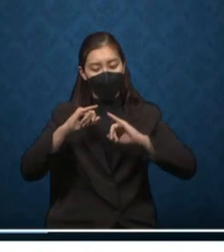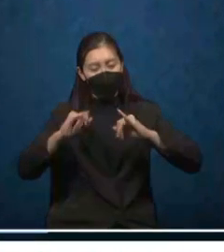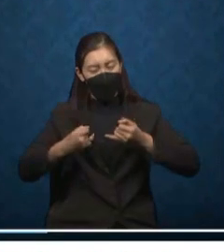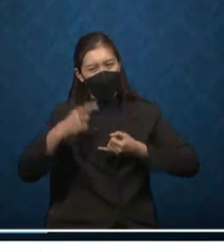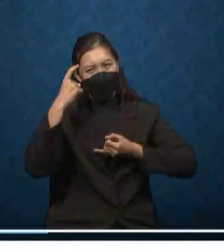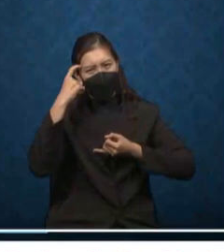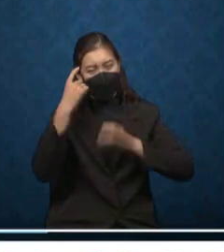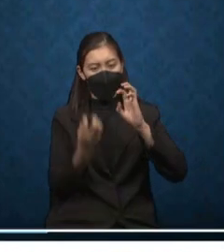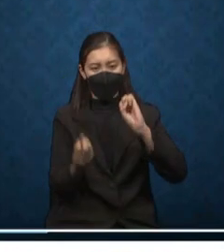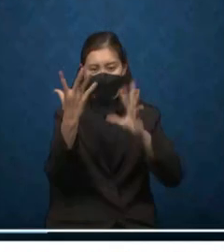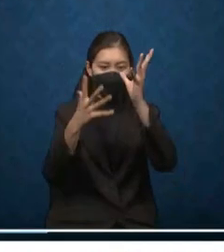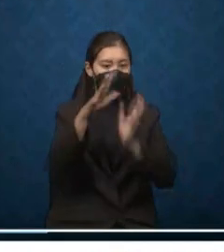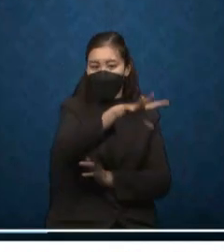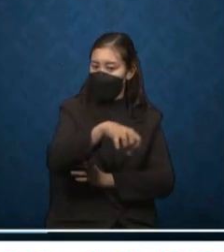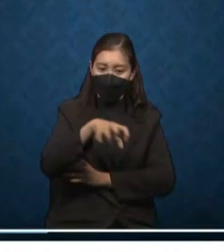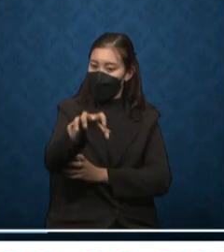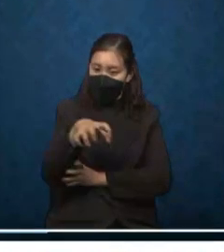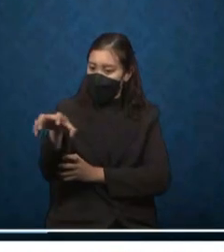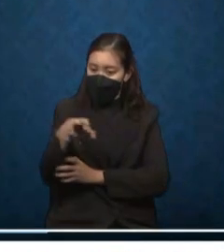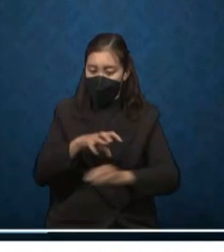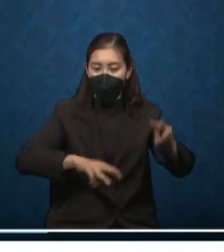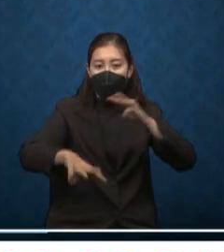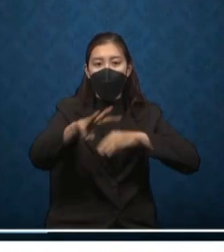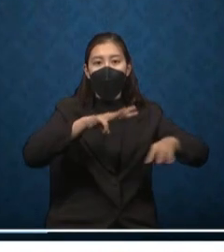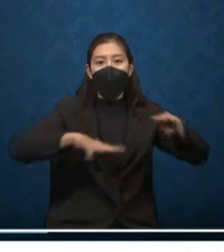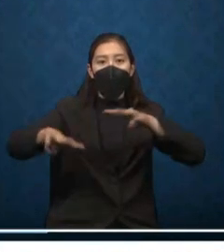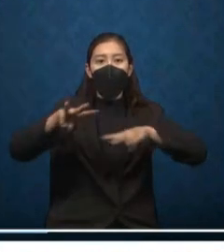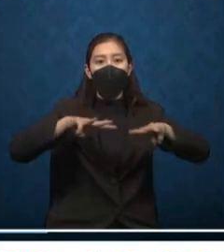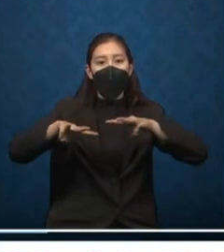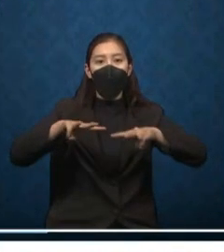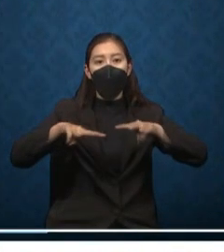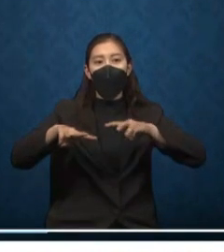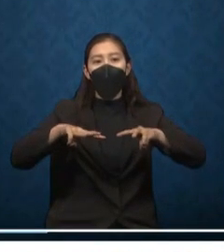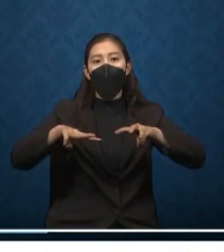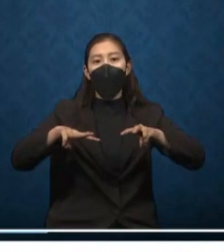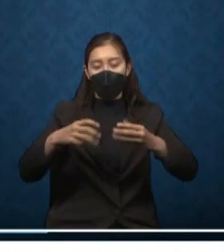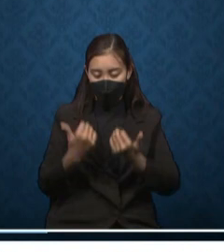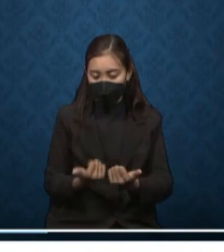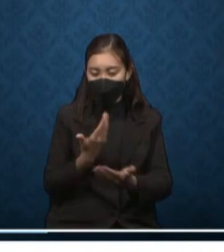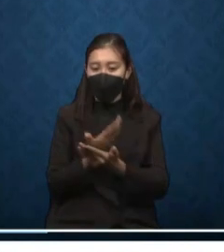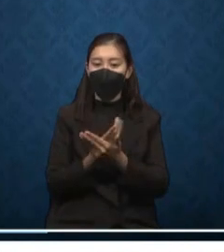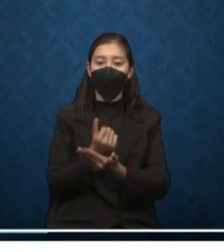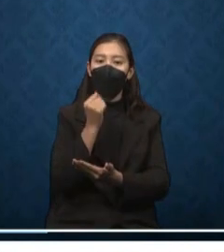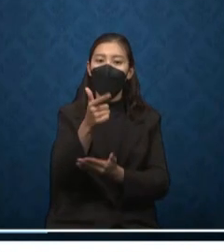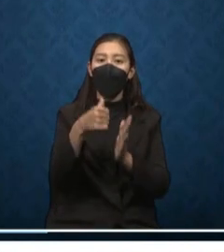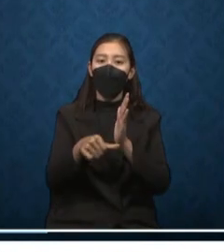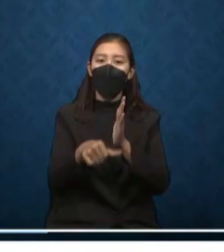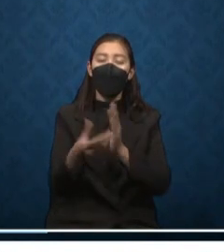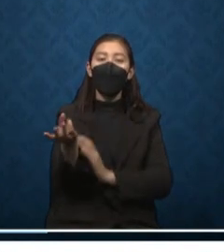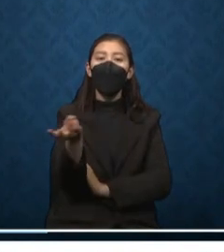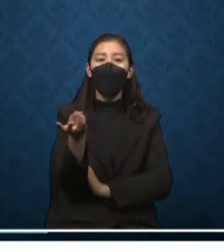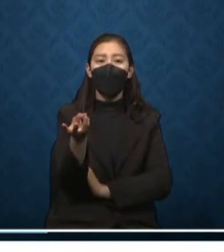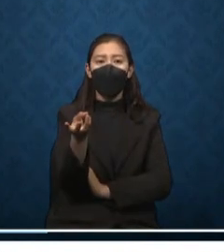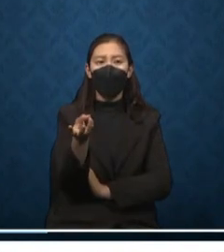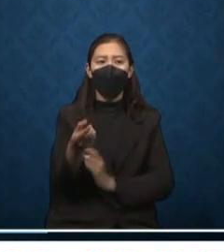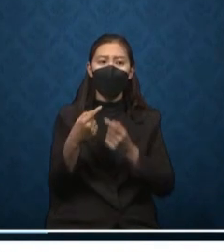ตรกรรมเพราะนั้นเขาก็เลยถางป่าชายเลนของเขาออกครับเป็นป่าชายเลนที่ชอบด้วยกฎหมายอยู่ในพื้นที่ที่ชอบด้วยกฎหมายมีเอกสารสิทธิ์ถูกต้องแต่จริง